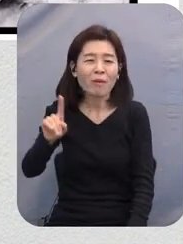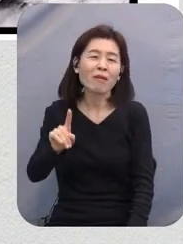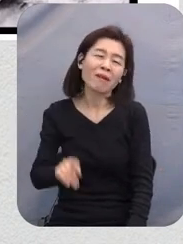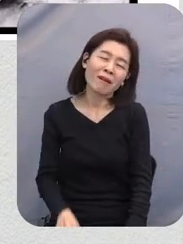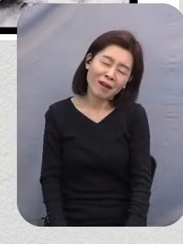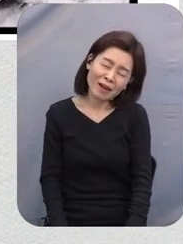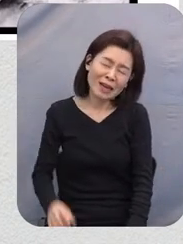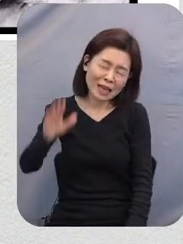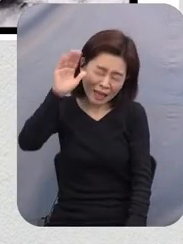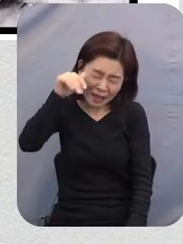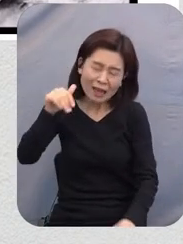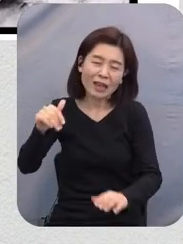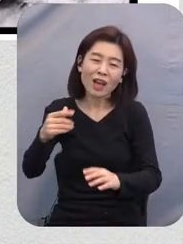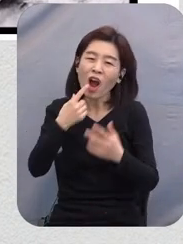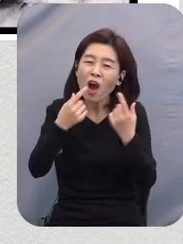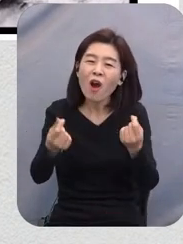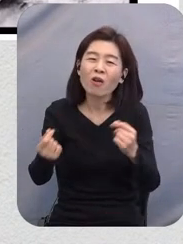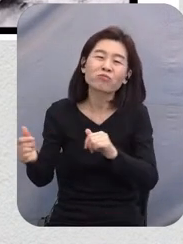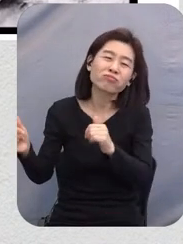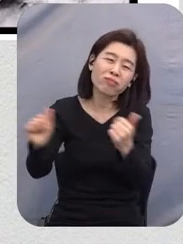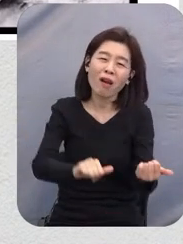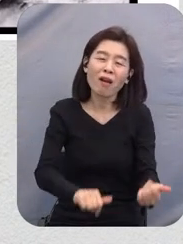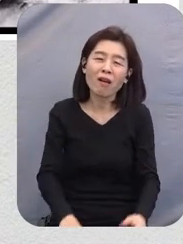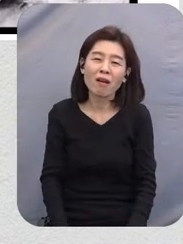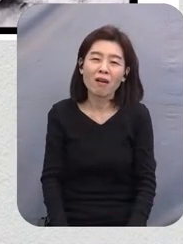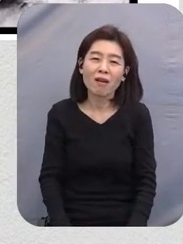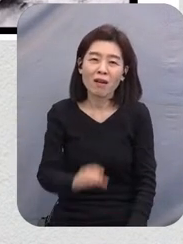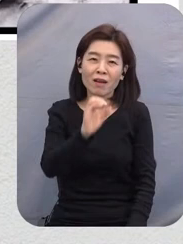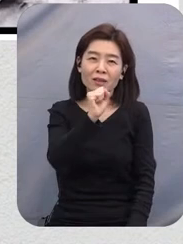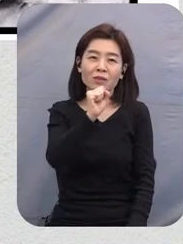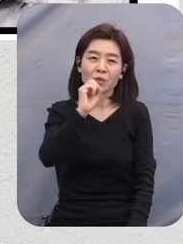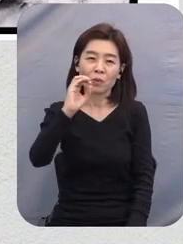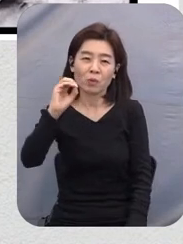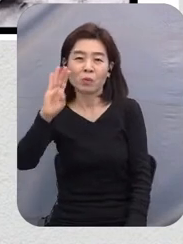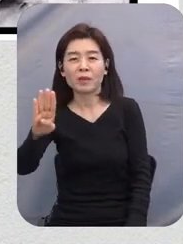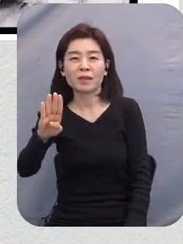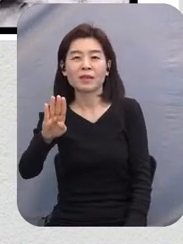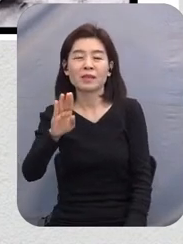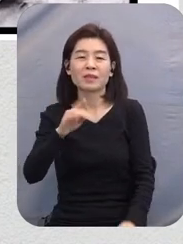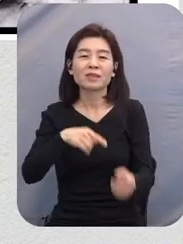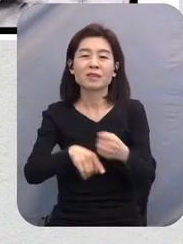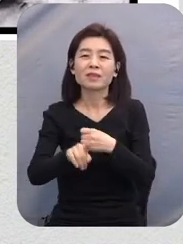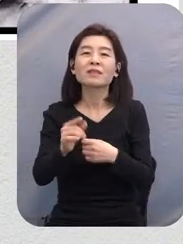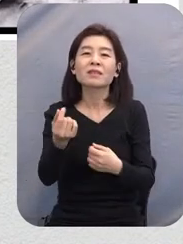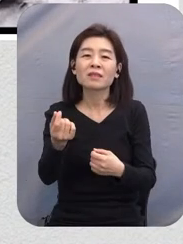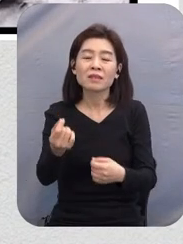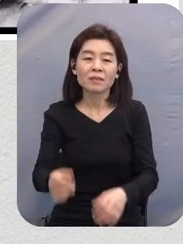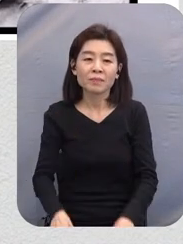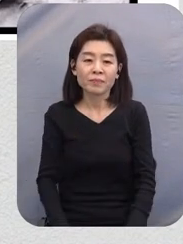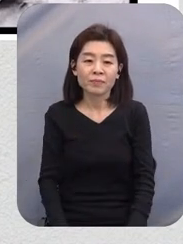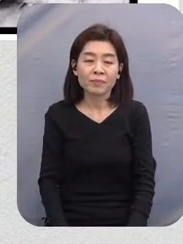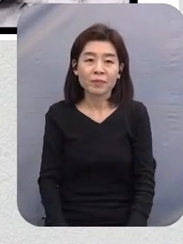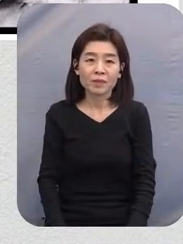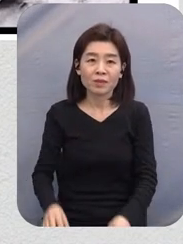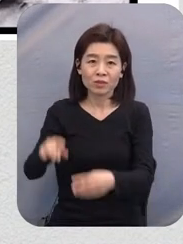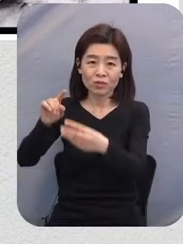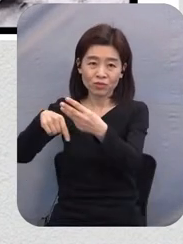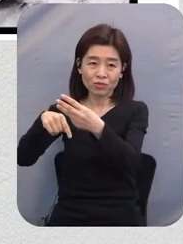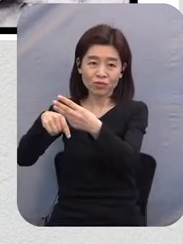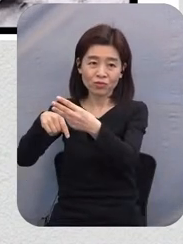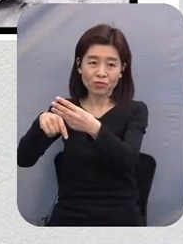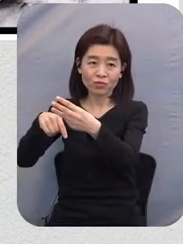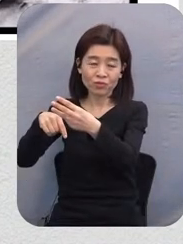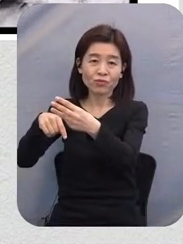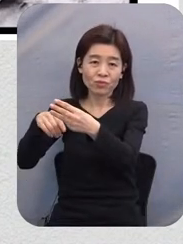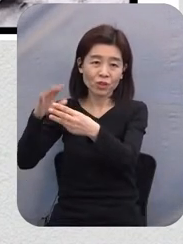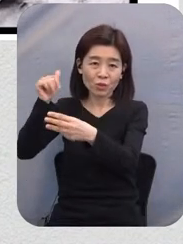개 죽음입니다. SOB의 죽음은 개 죽음입니다. 근데 재밌는 건 윤석열이가 가서 부른 노래